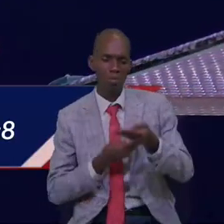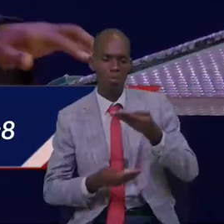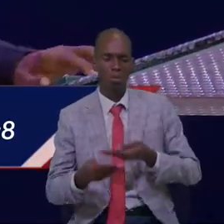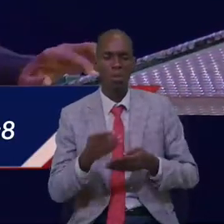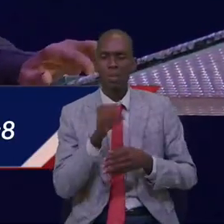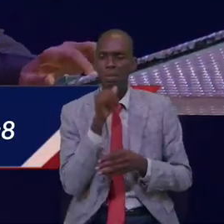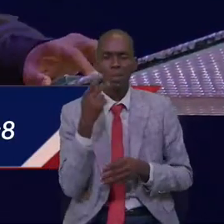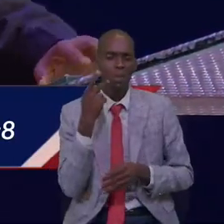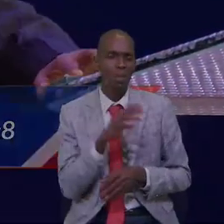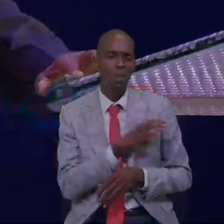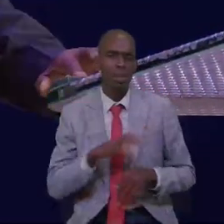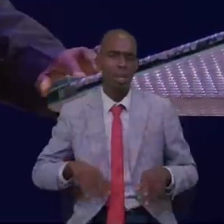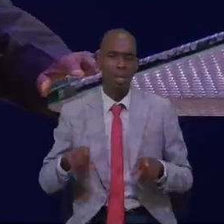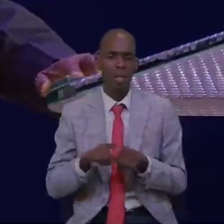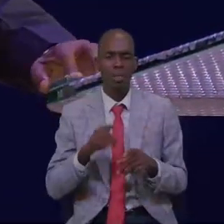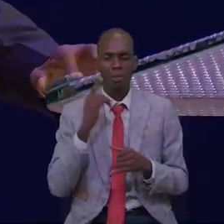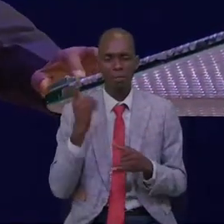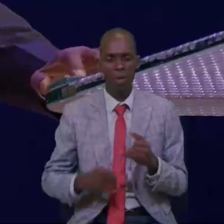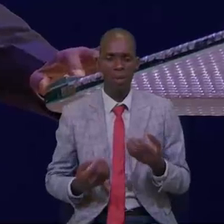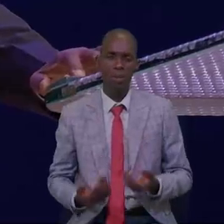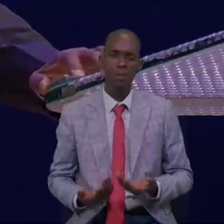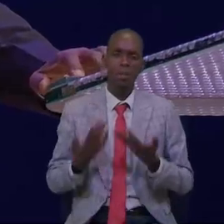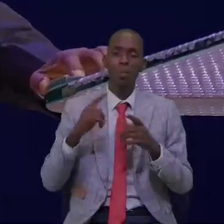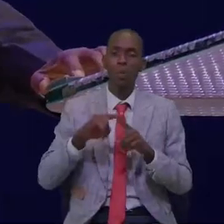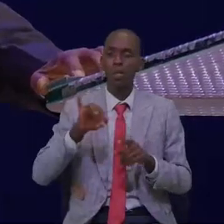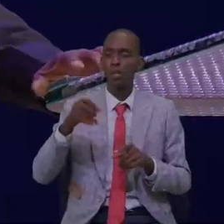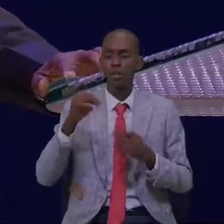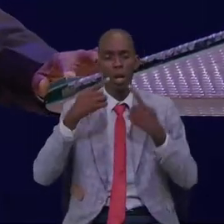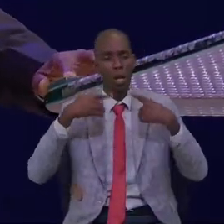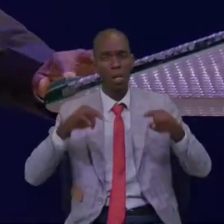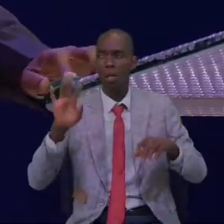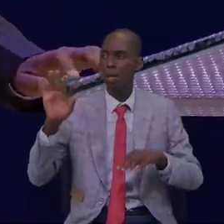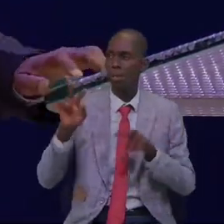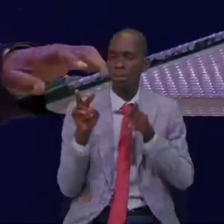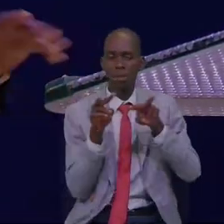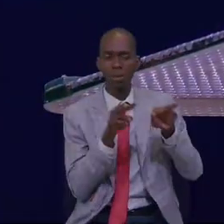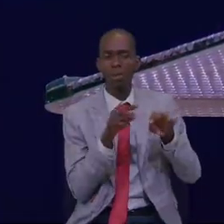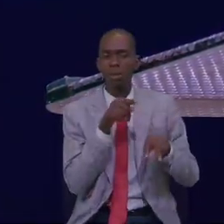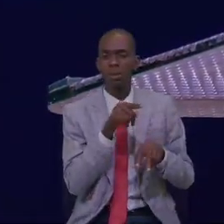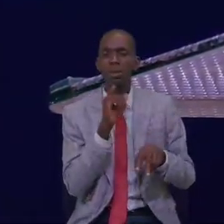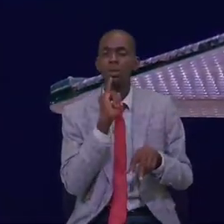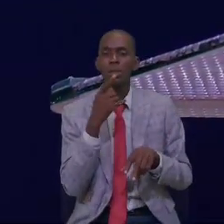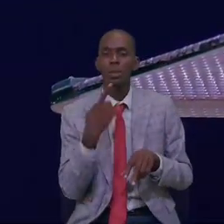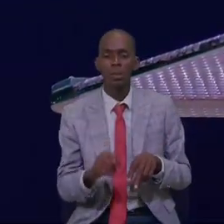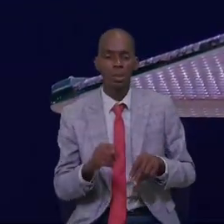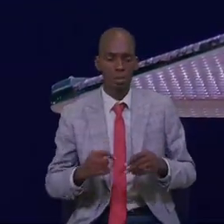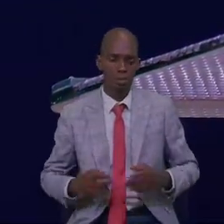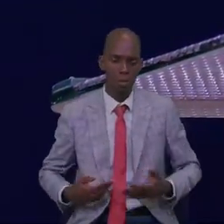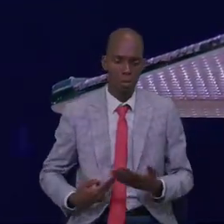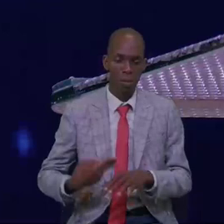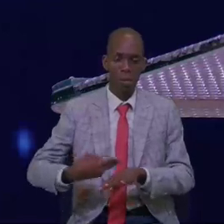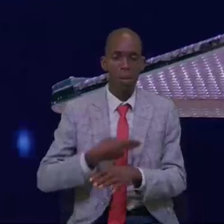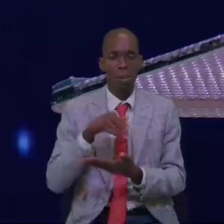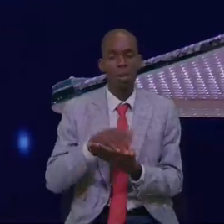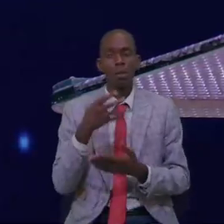sacrifice final. Jean a dit que voici l'agneau de Dieu qui ôte le péché du monde. Cependant, il